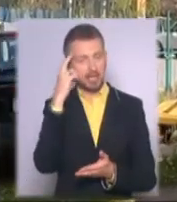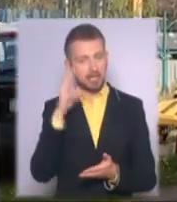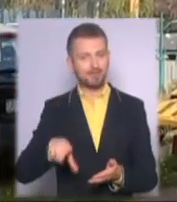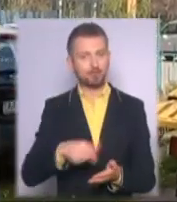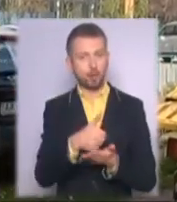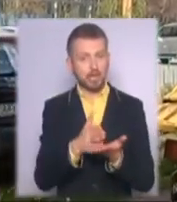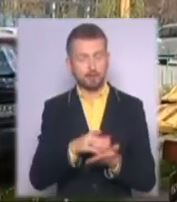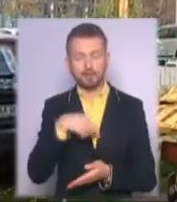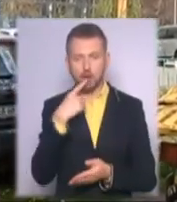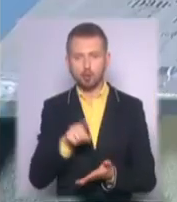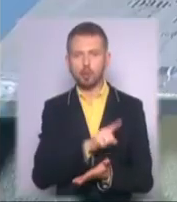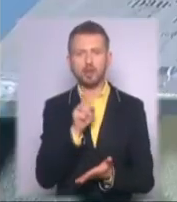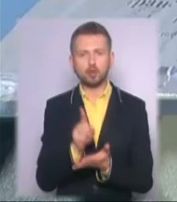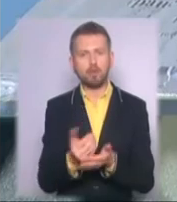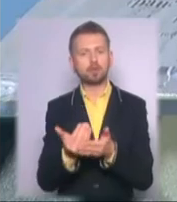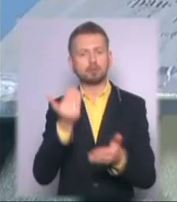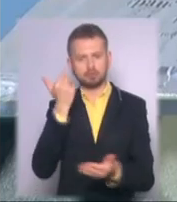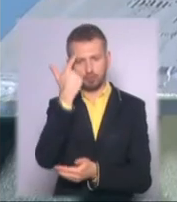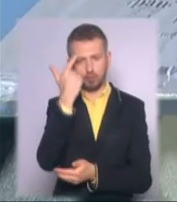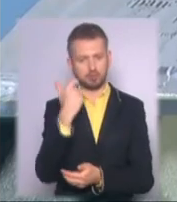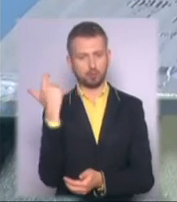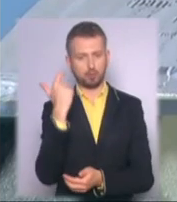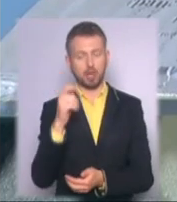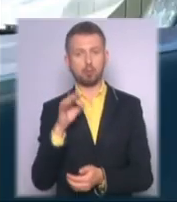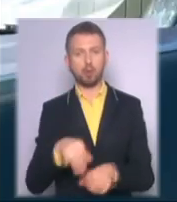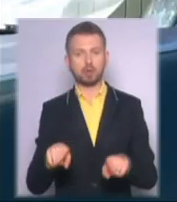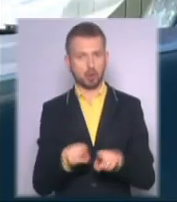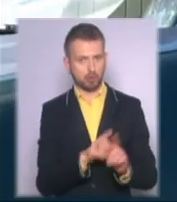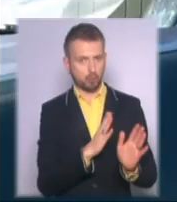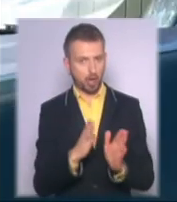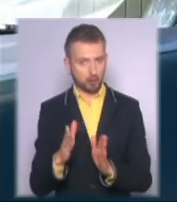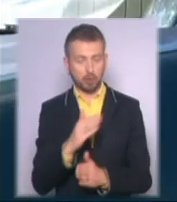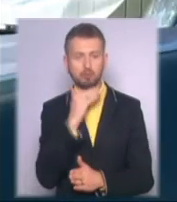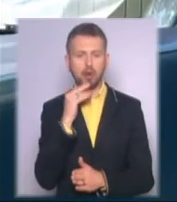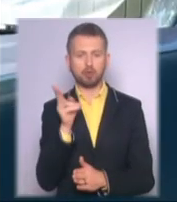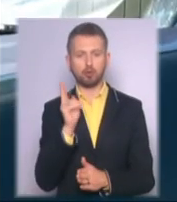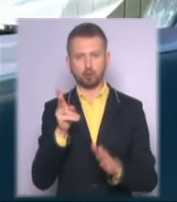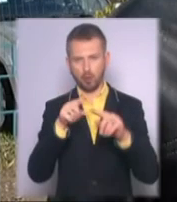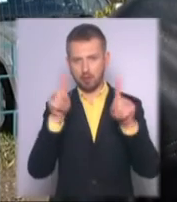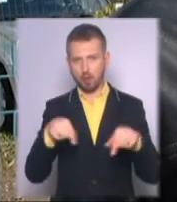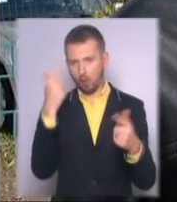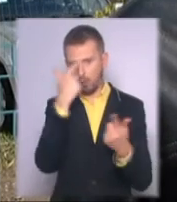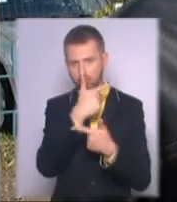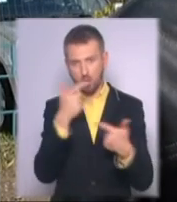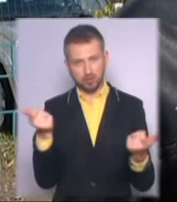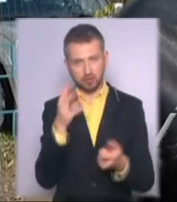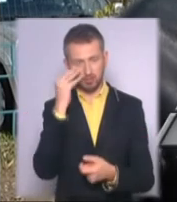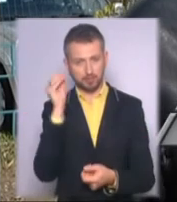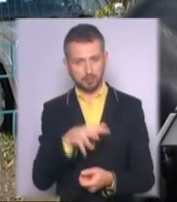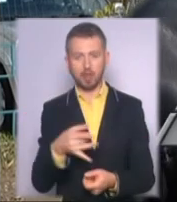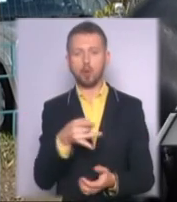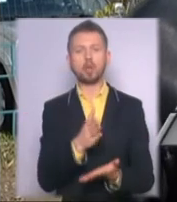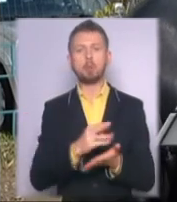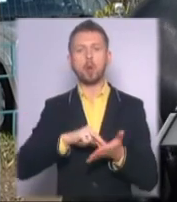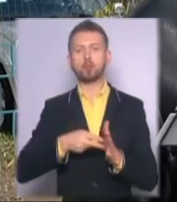кажуть, обов'язково завчасно попереджають господарів про таку процедуру. Та багато хто оголошення ігнорує. Райони мають план-графік по